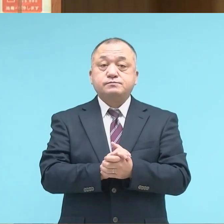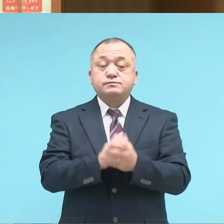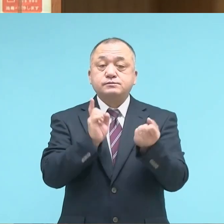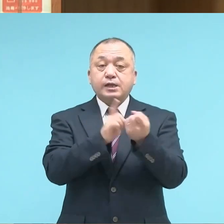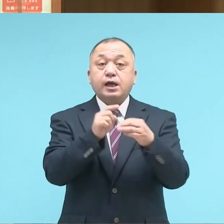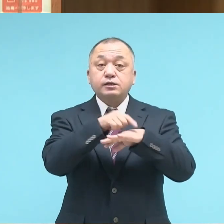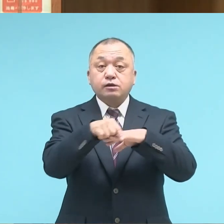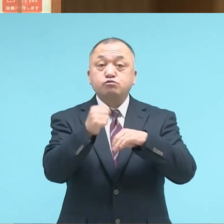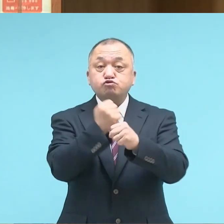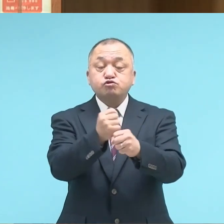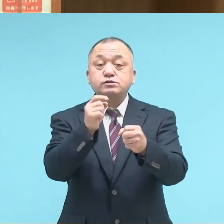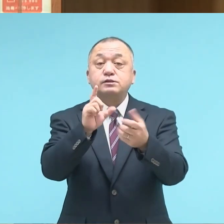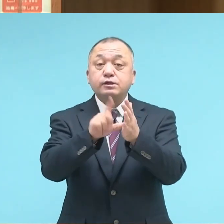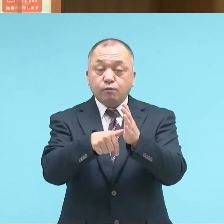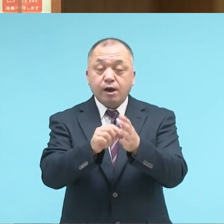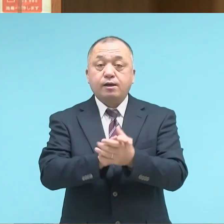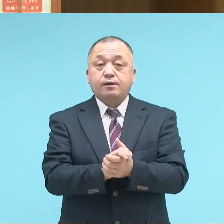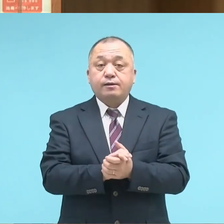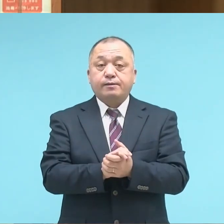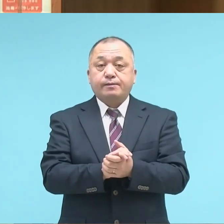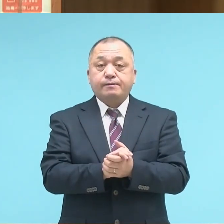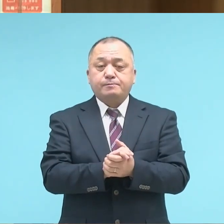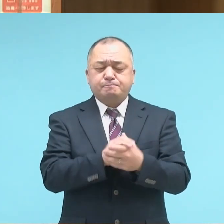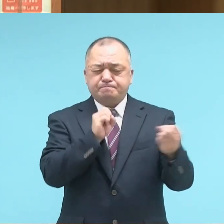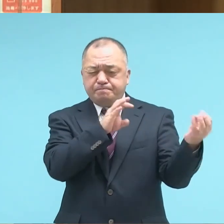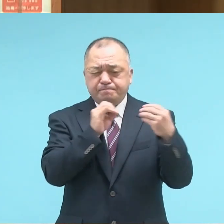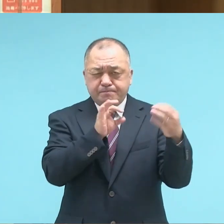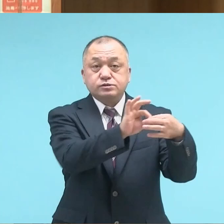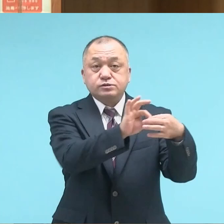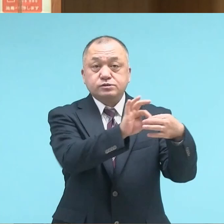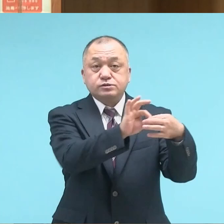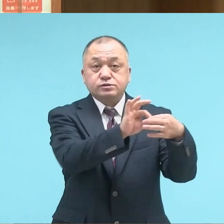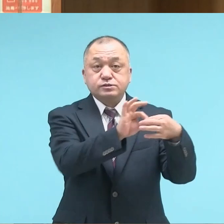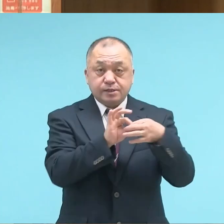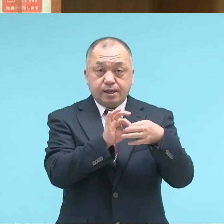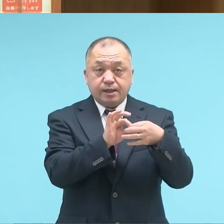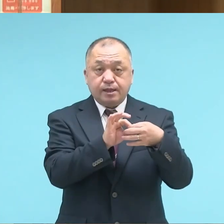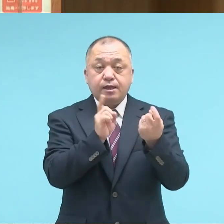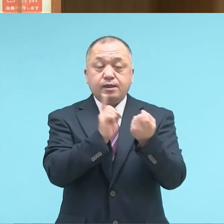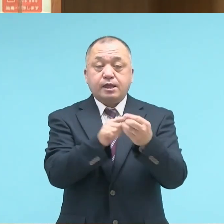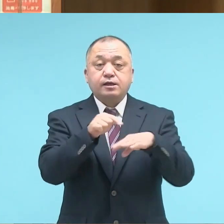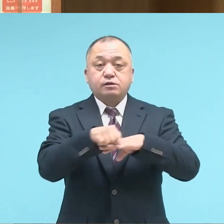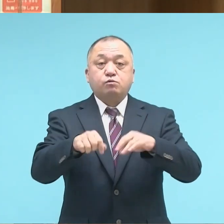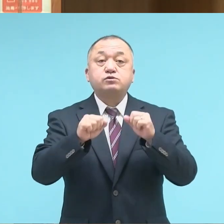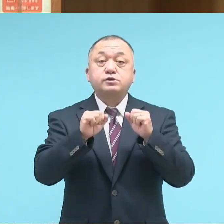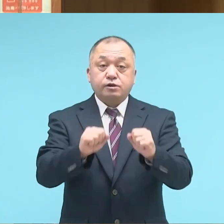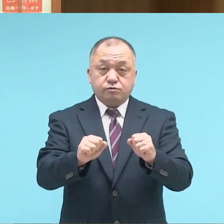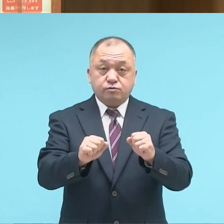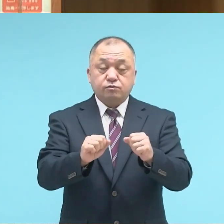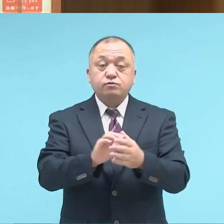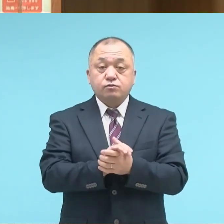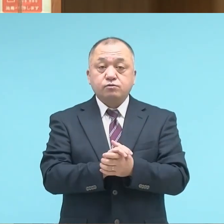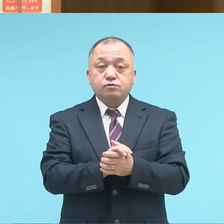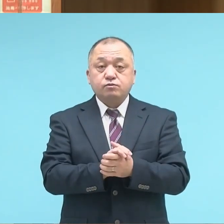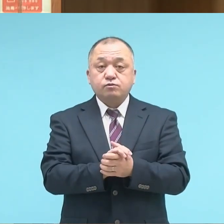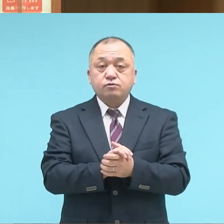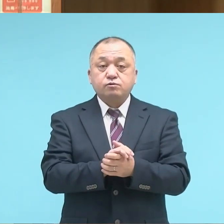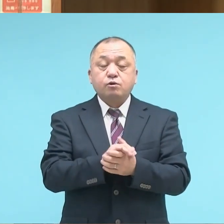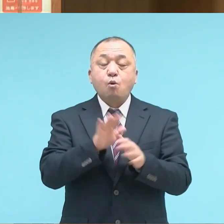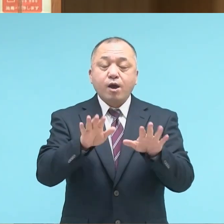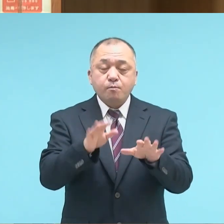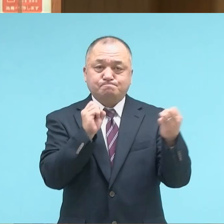対策を講じるにあたってはですね、緊密に連携をして、対策を講じてます。そのようなやり取り